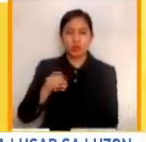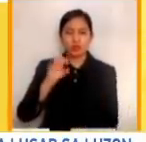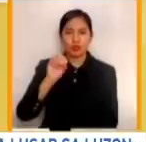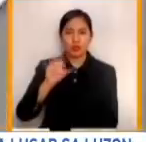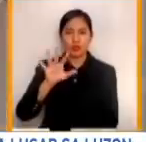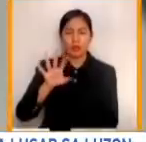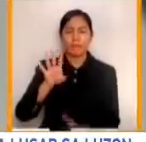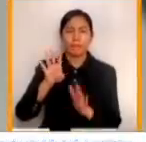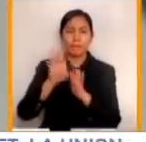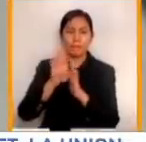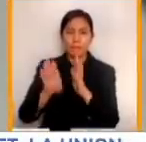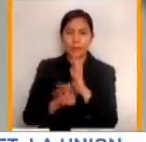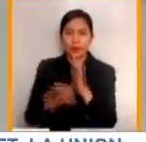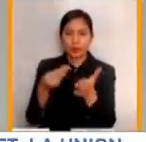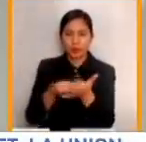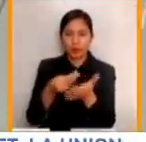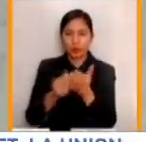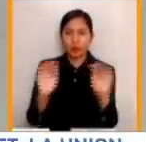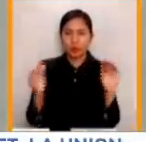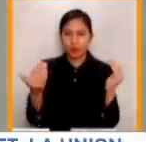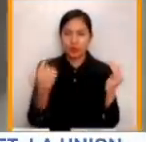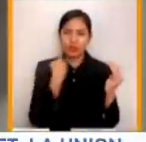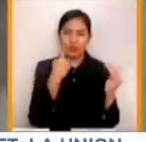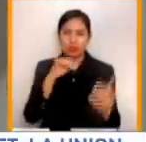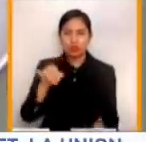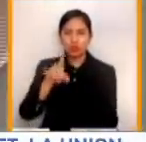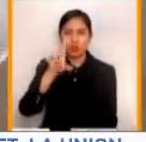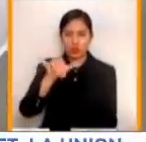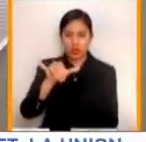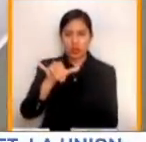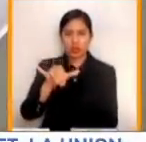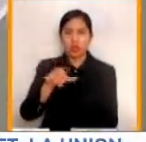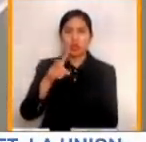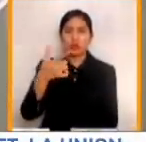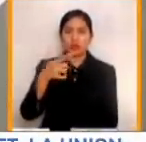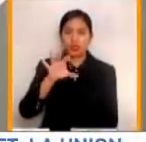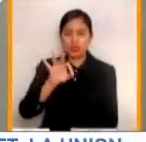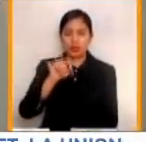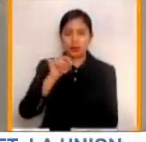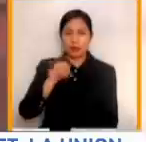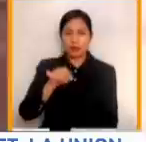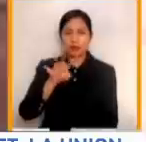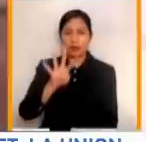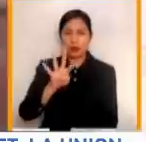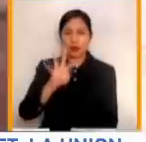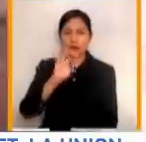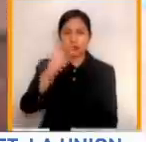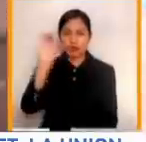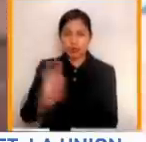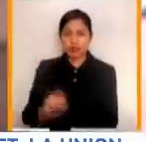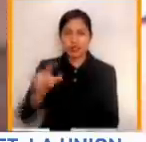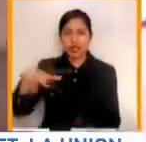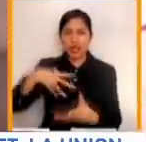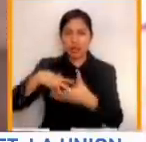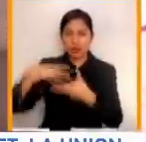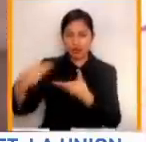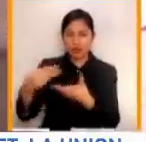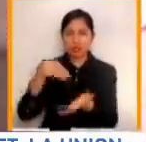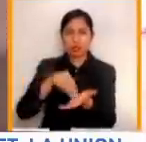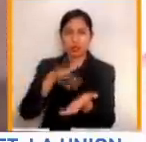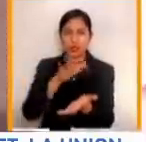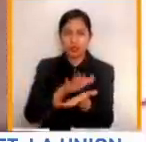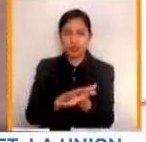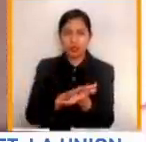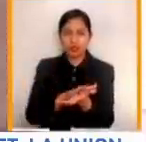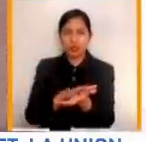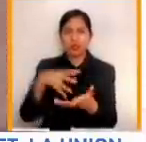pesos kumpara sa utang noong Hulyo. 29.4% ng utang external debt o utang galing sa labas ng Pilipinas.